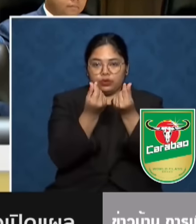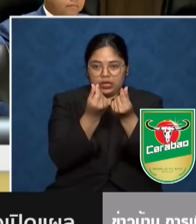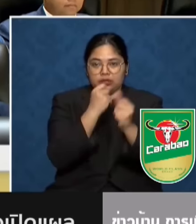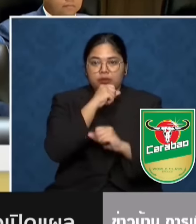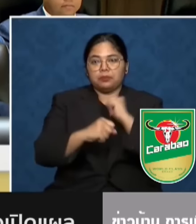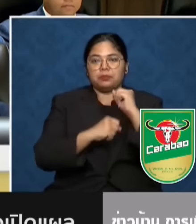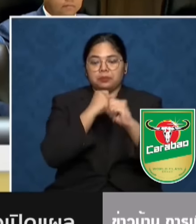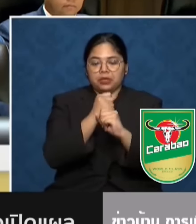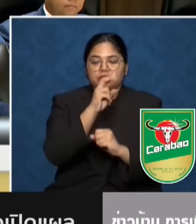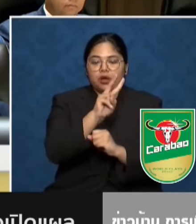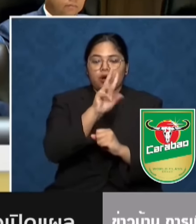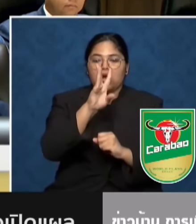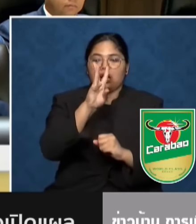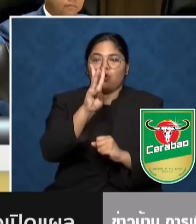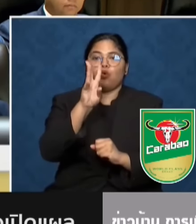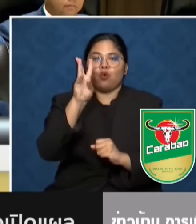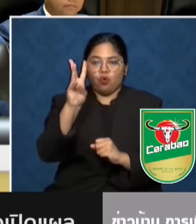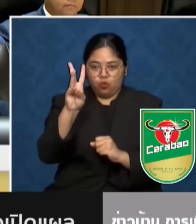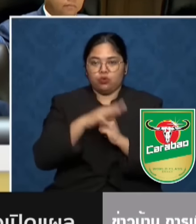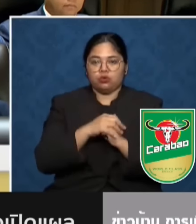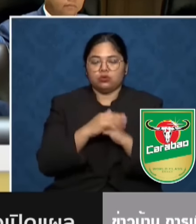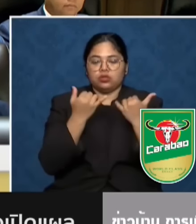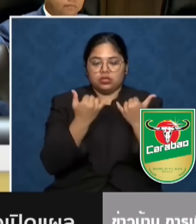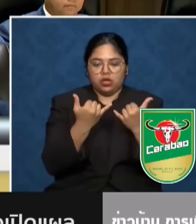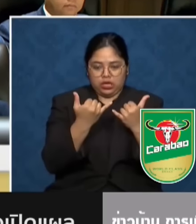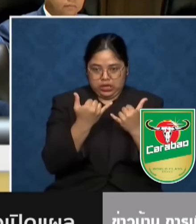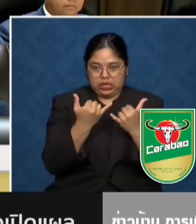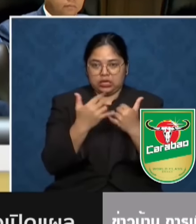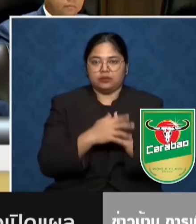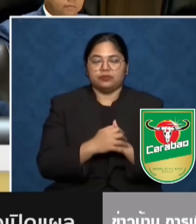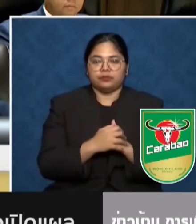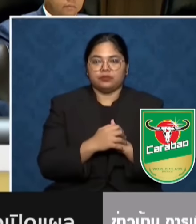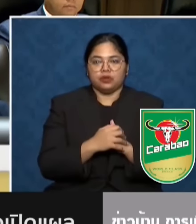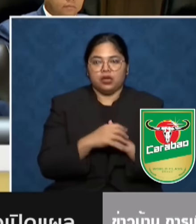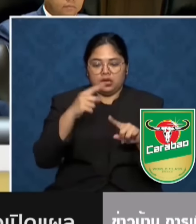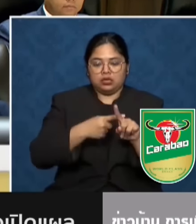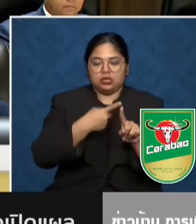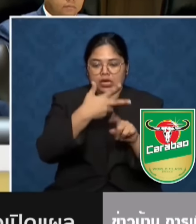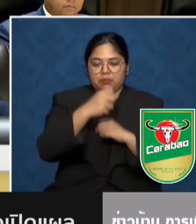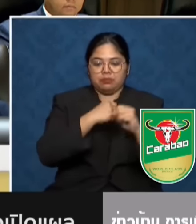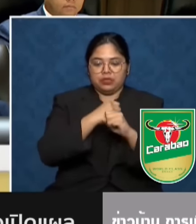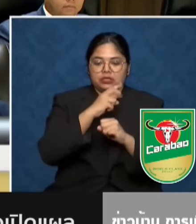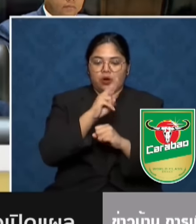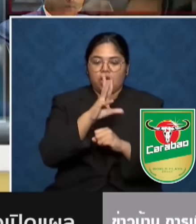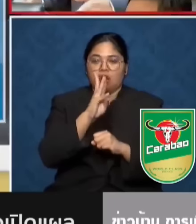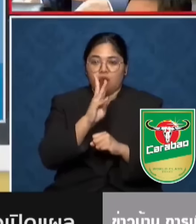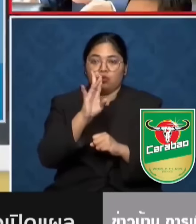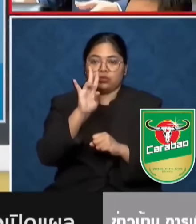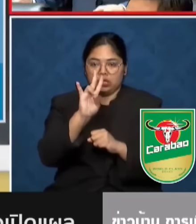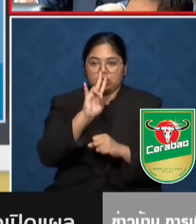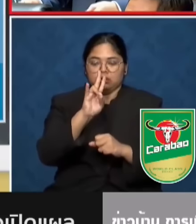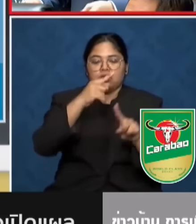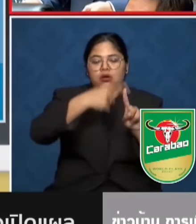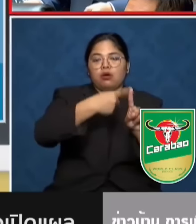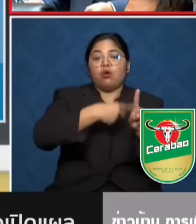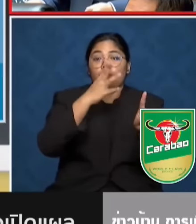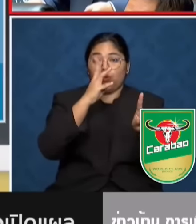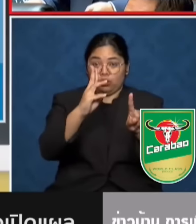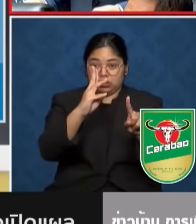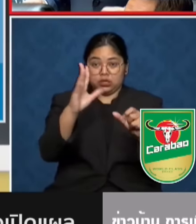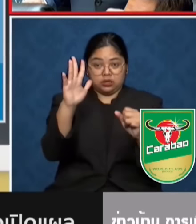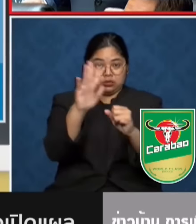านแล้วบอกประธานต้องควบคุ ม ต้องอยู่ในข้อบังคับนี่บุคคลภายนอกอย่าไปกล่าวถึงบุคคล